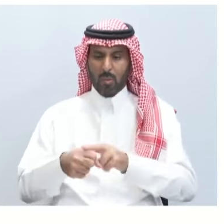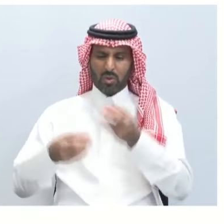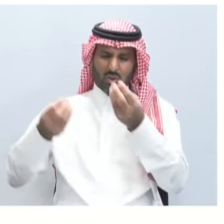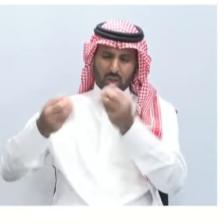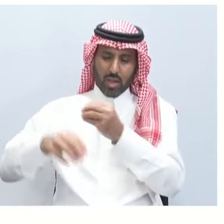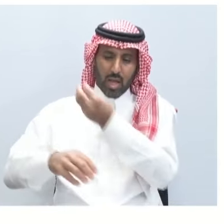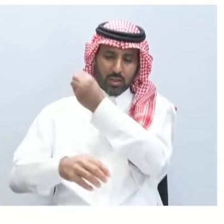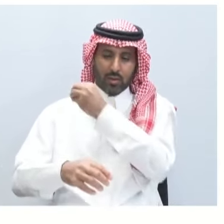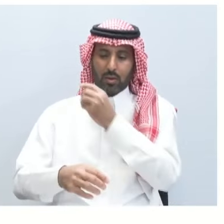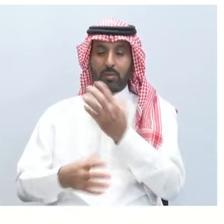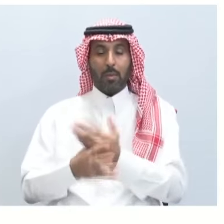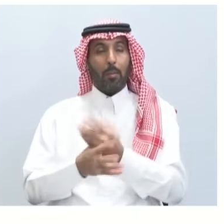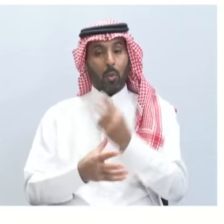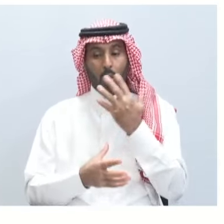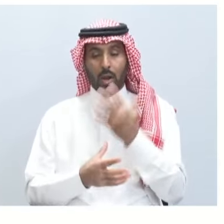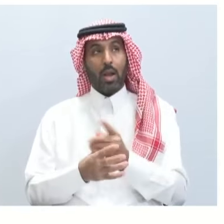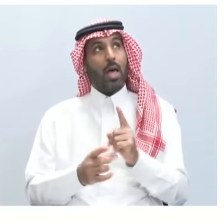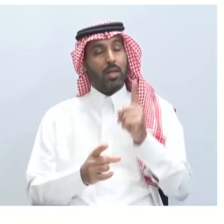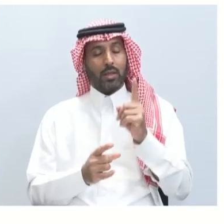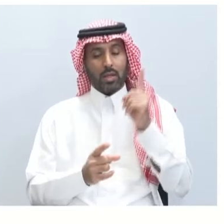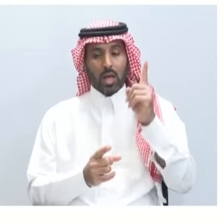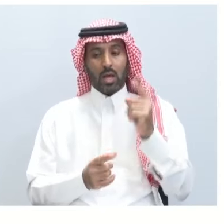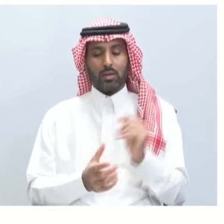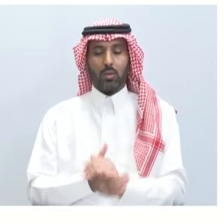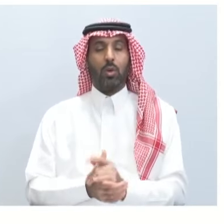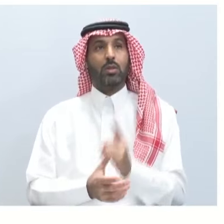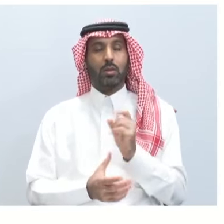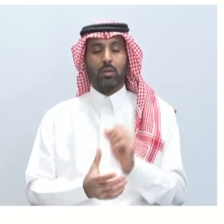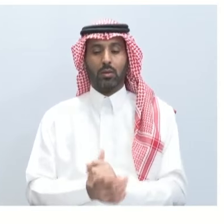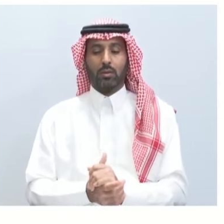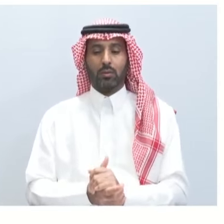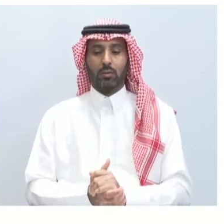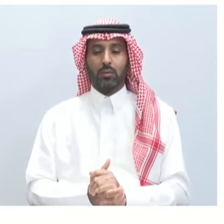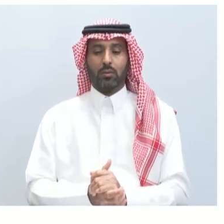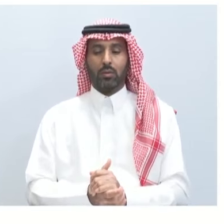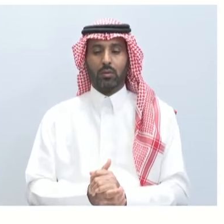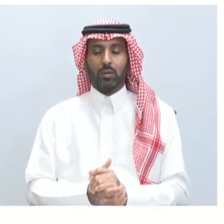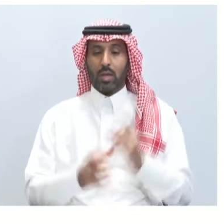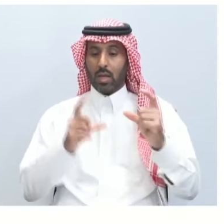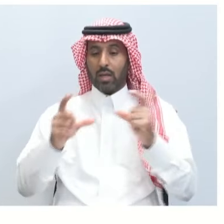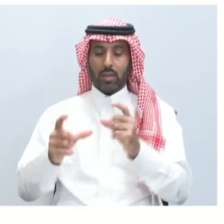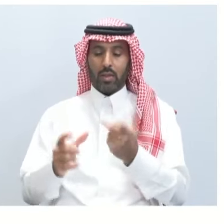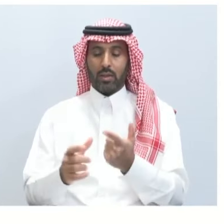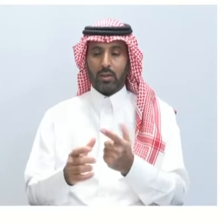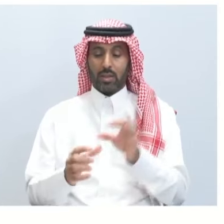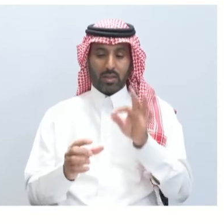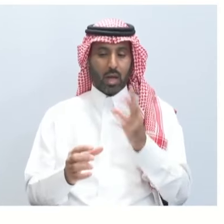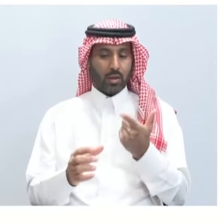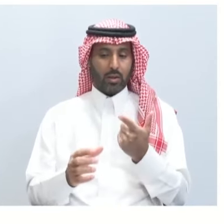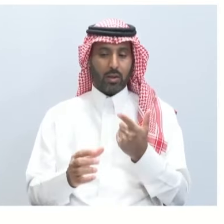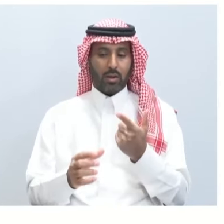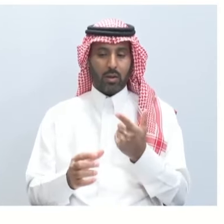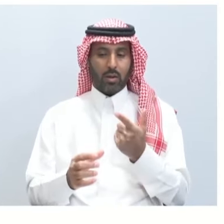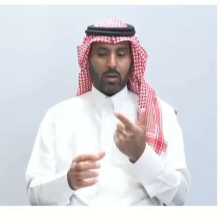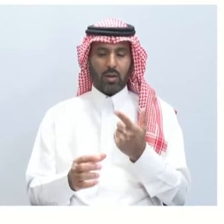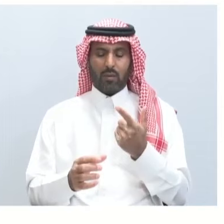التي يراد بها وجه الله تعالى هذه تدل على هذه العباره الايه الثالثه نريد ان نستخرجها معصيه